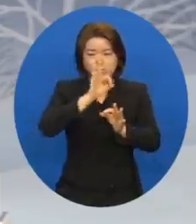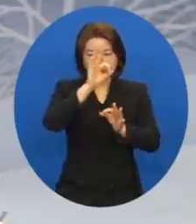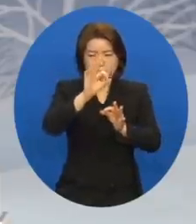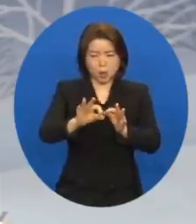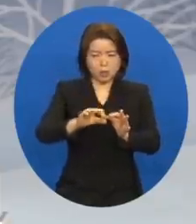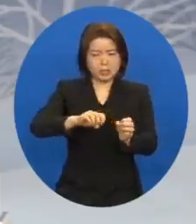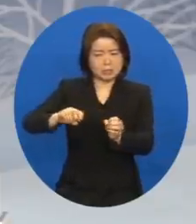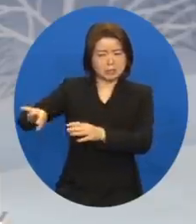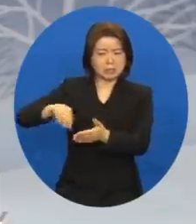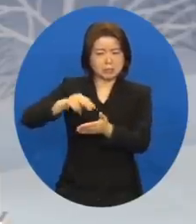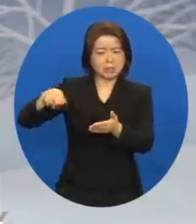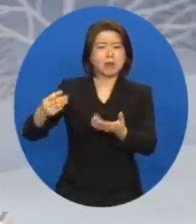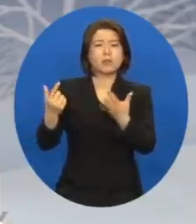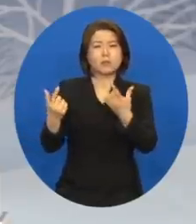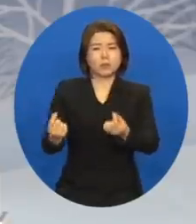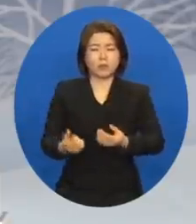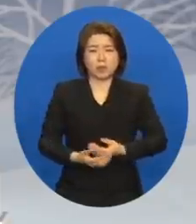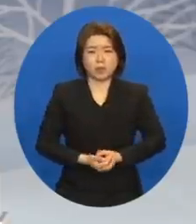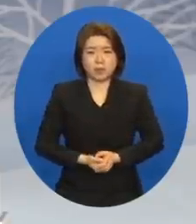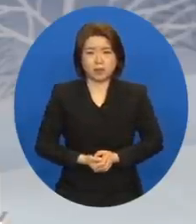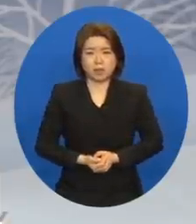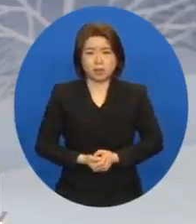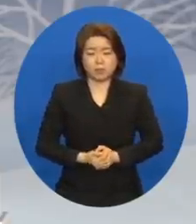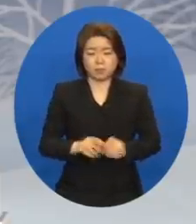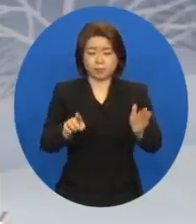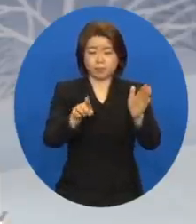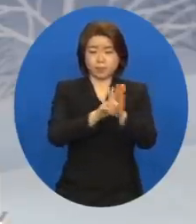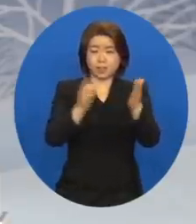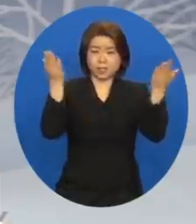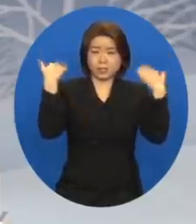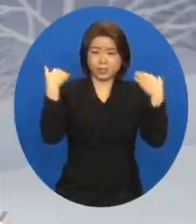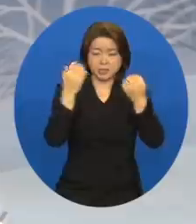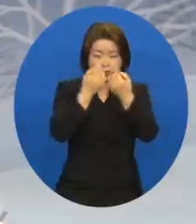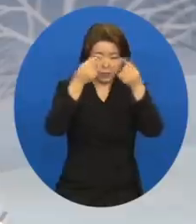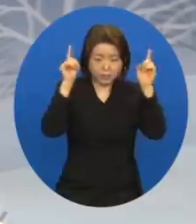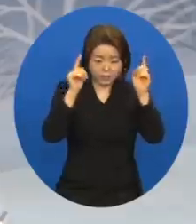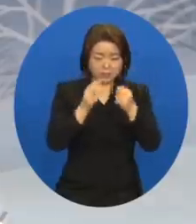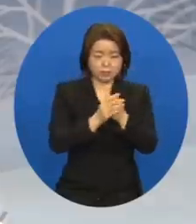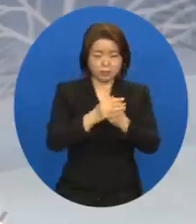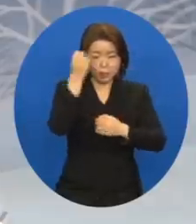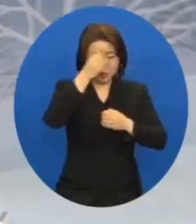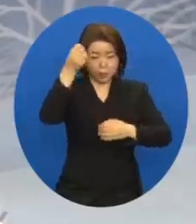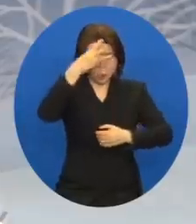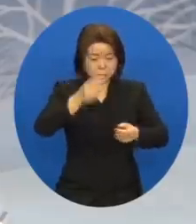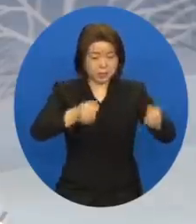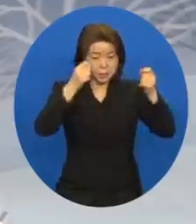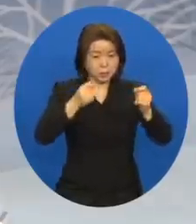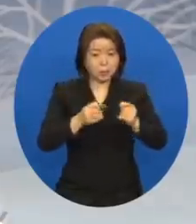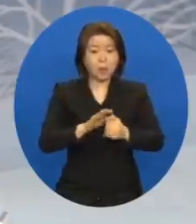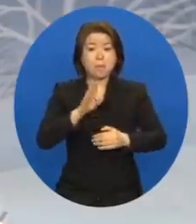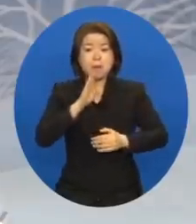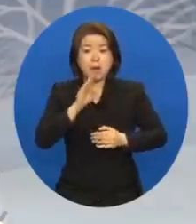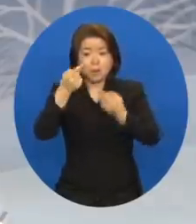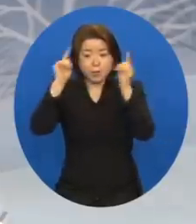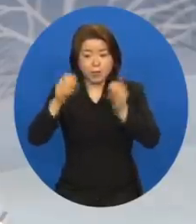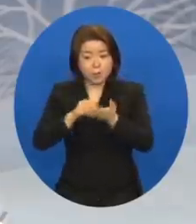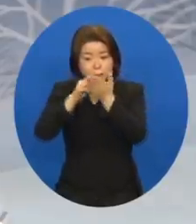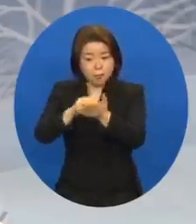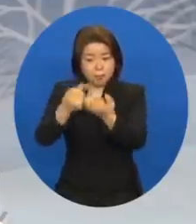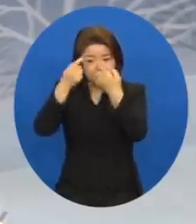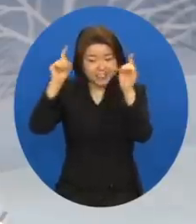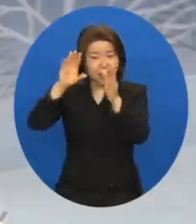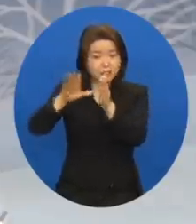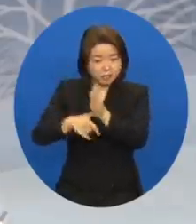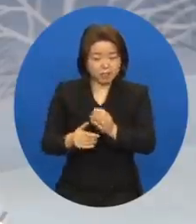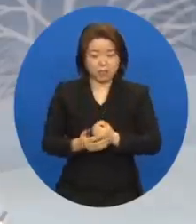것이니라. 그 신학교 1학년 때, 고등학교를 막 졸업하고 신학교에 들어갔던 그 1학년 때 이